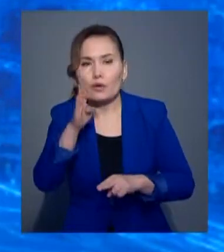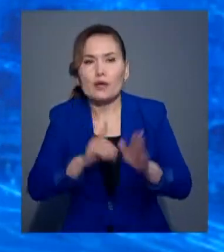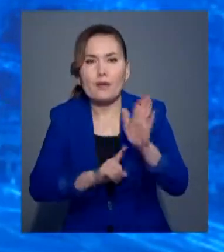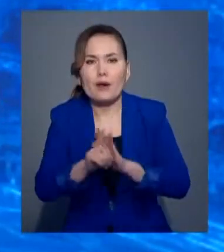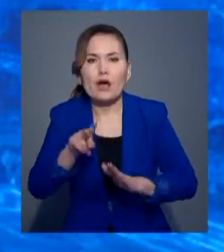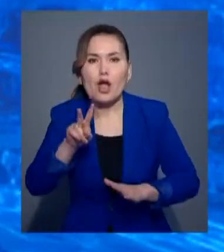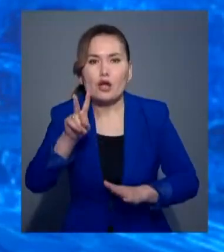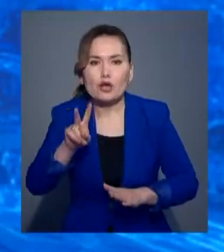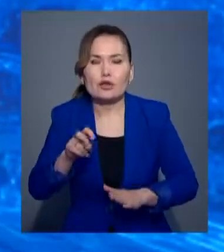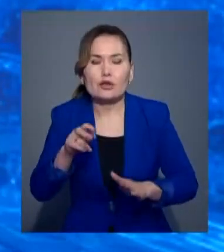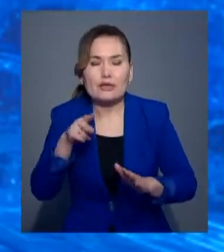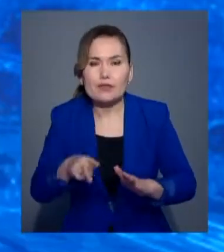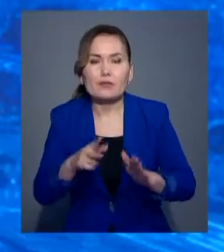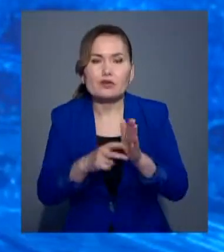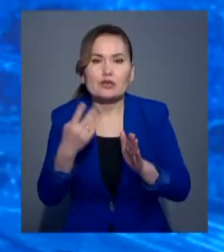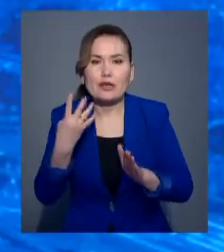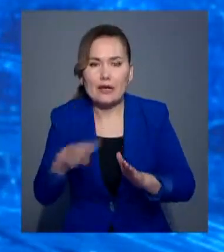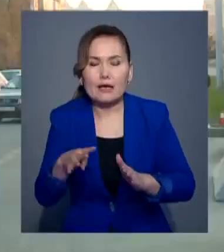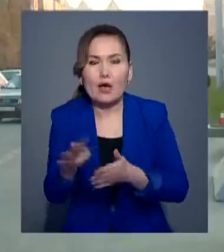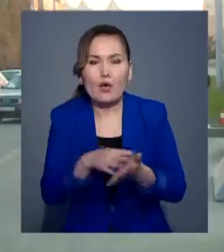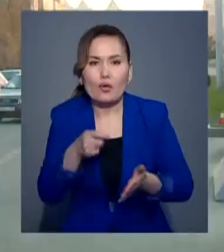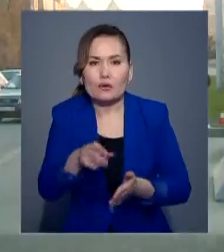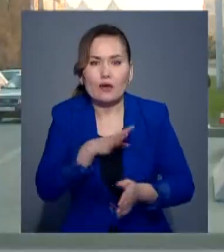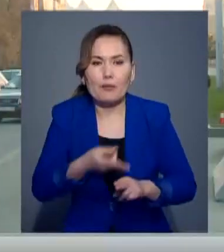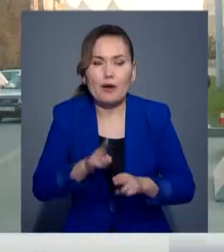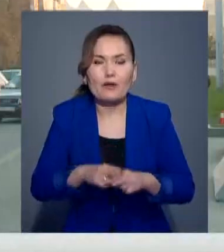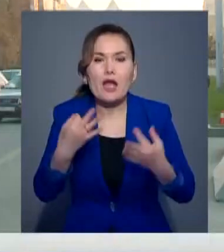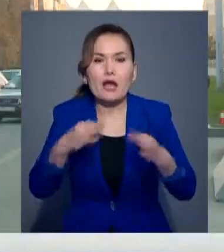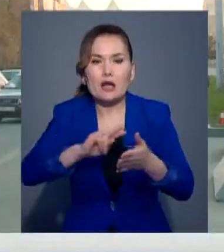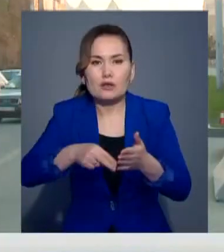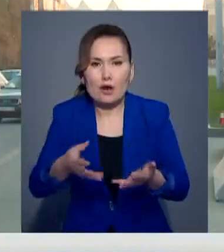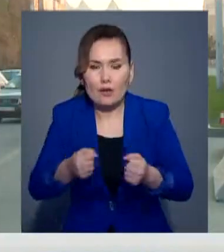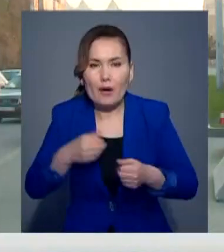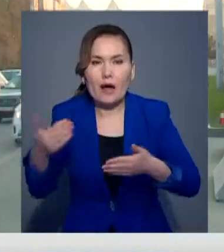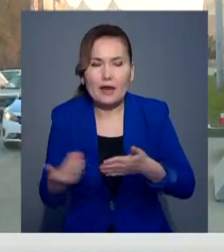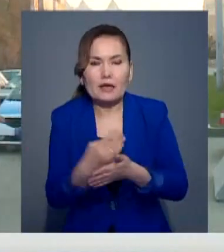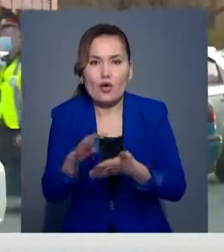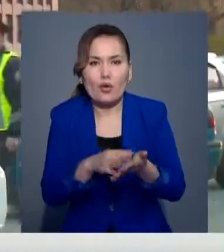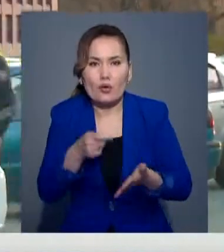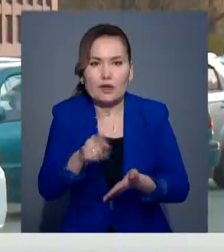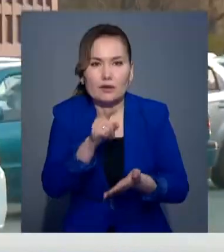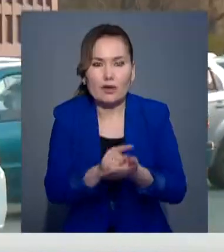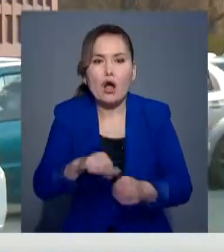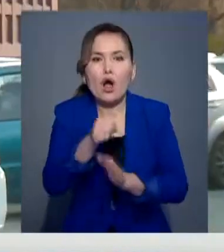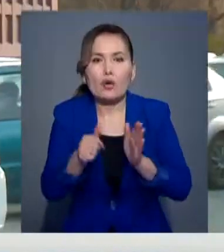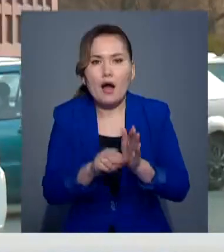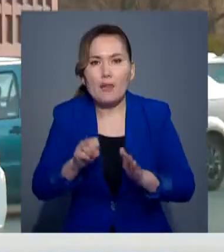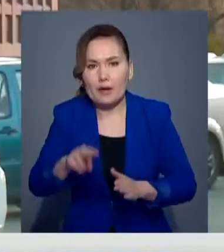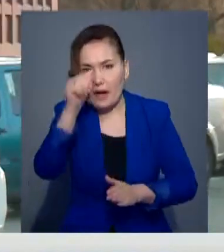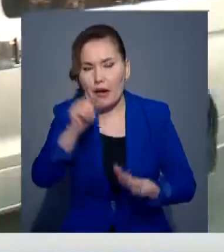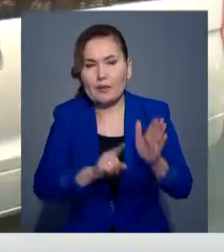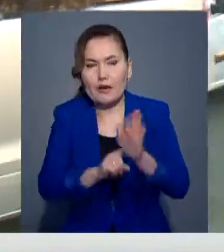2840 компаниядан өтініш түсті. Бұған дейін электрондық рұқсат алғандар да қайтадан өтініш беруі керек. Себебі 16 сәуірден